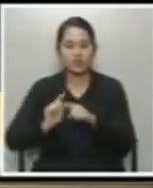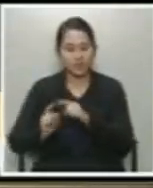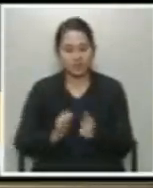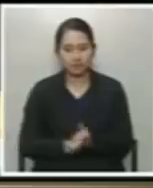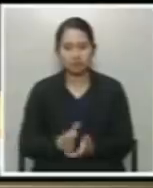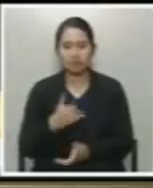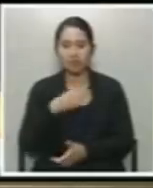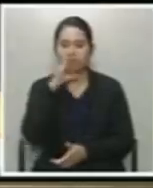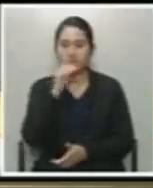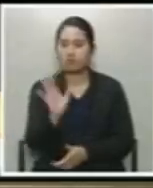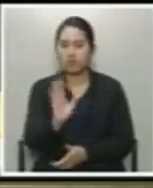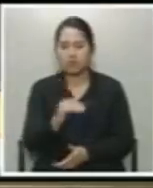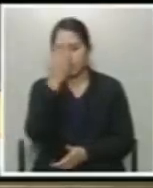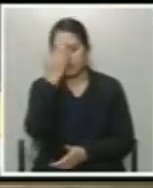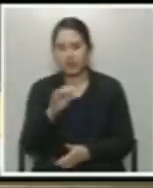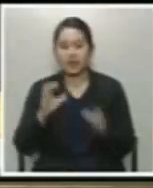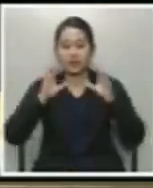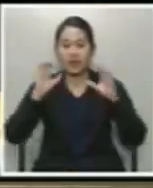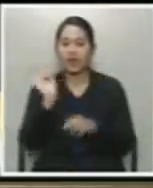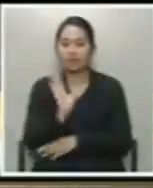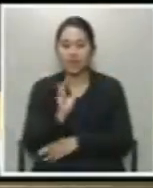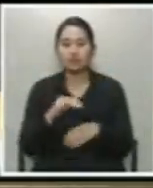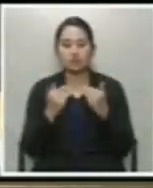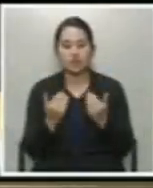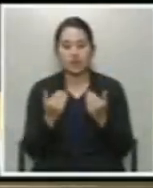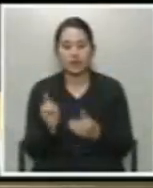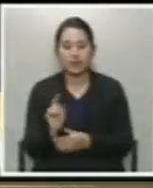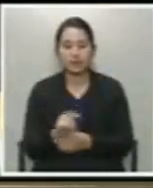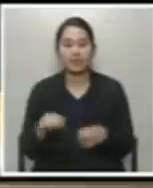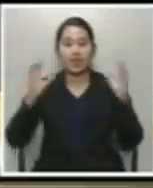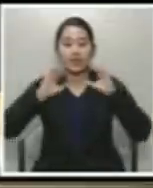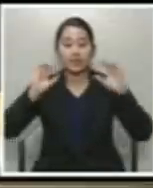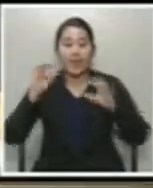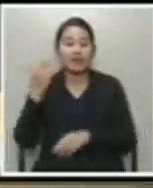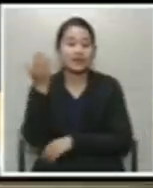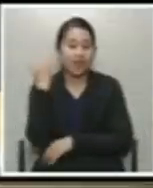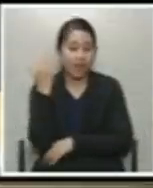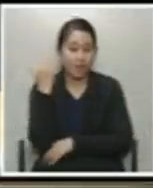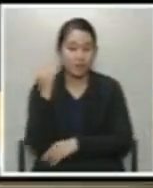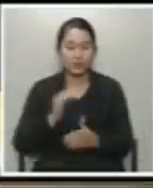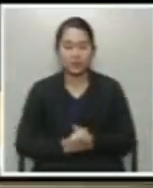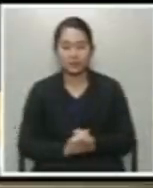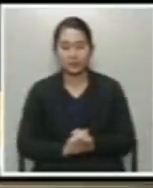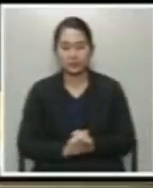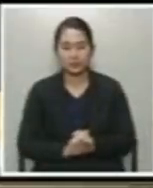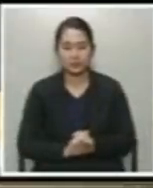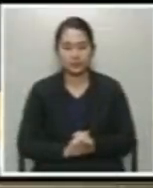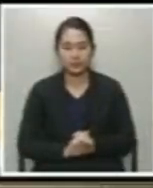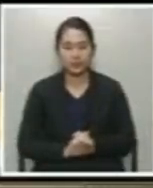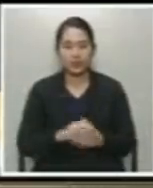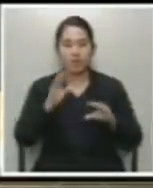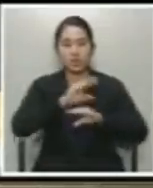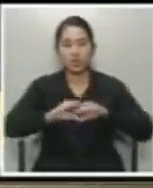ำไมรัฐบาลซึ่งไม่ใช่รัฐบาลที่ผมอยู่นี้นะครับรัฐบาลที่แล้วนี้ไม่ได้ทำโครง